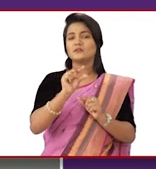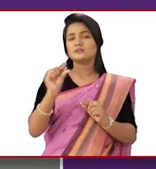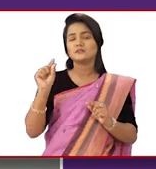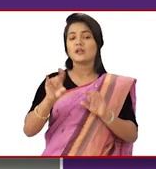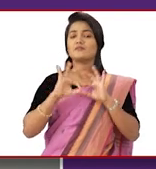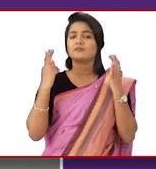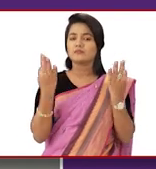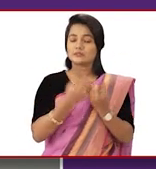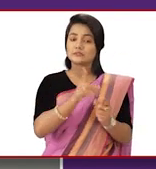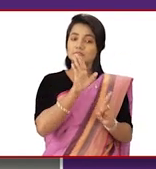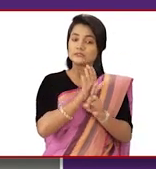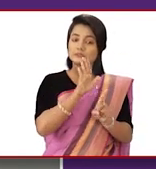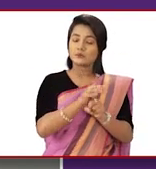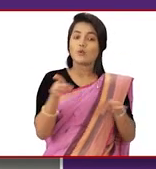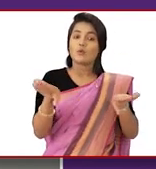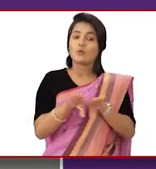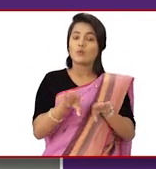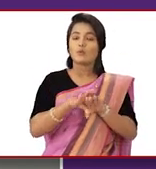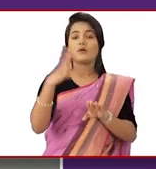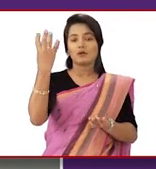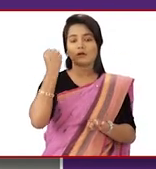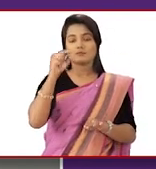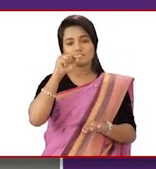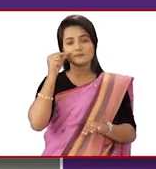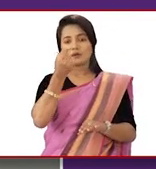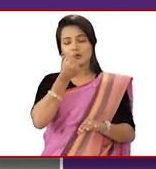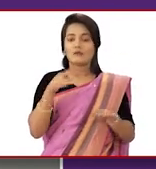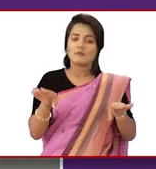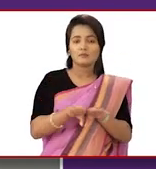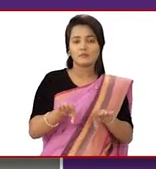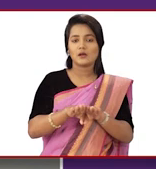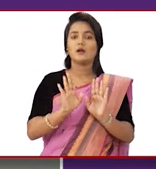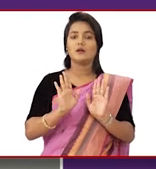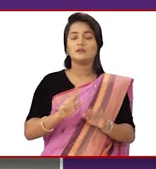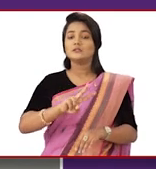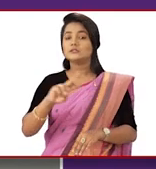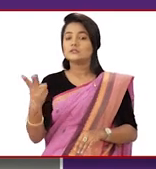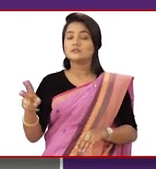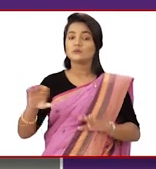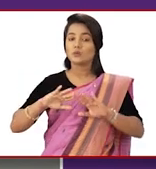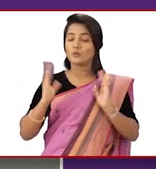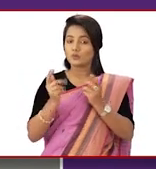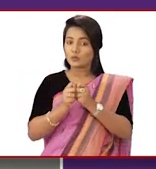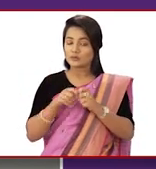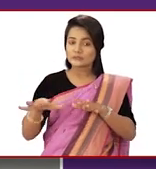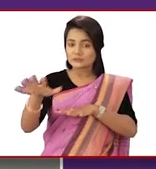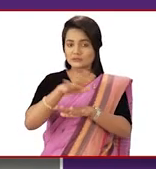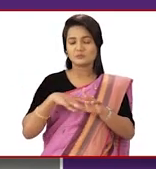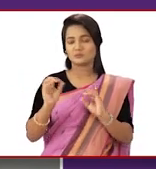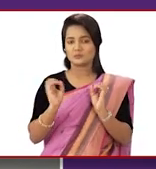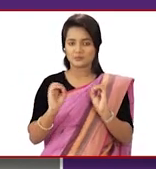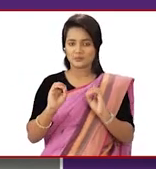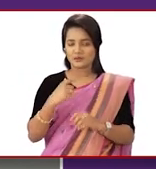হু এনশিওর দ্যাট দেয়ার ইকুয়াল রাইটস ফর দ্য female child as well as the male child but in case of the working class there isn't